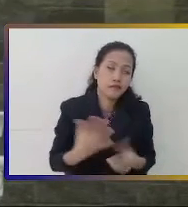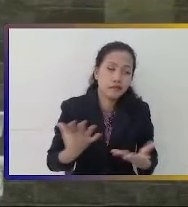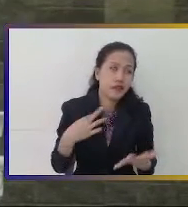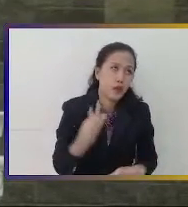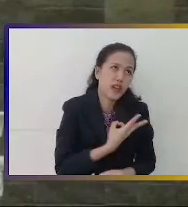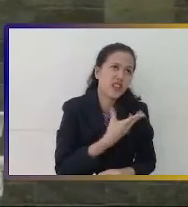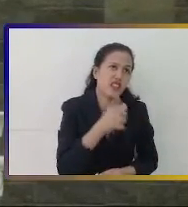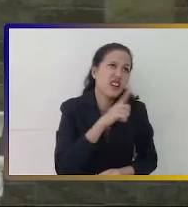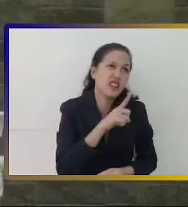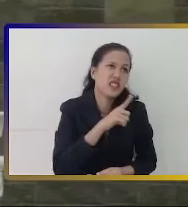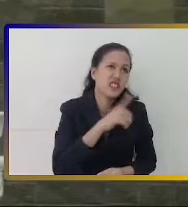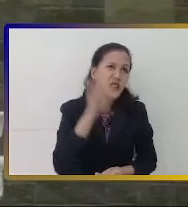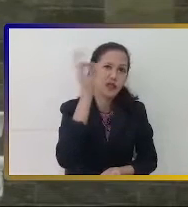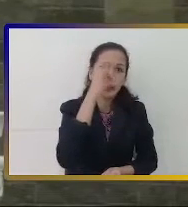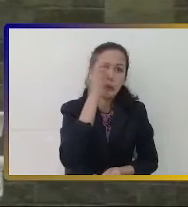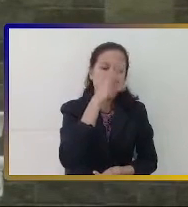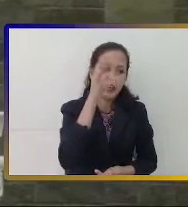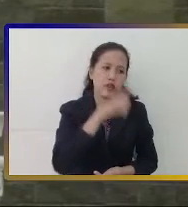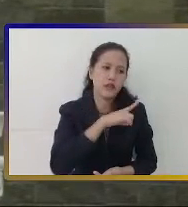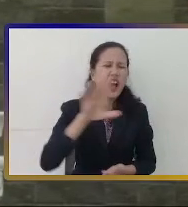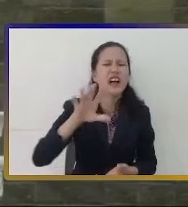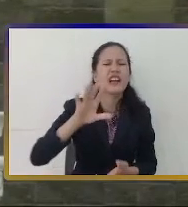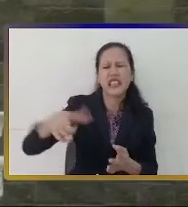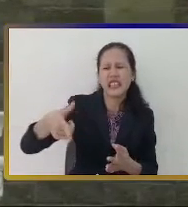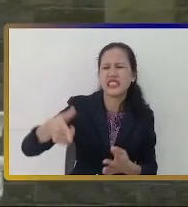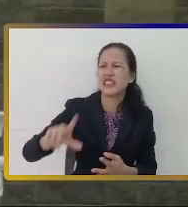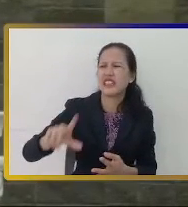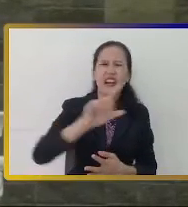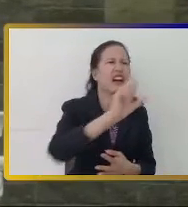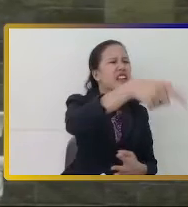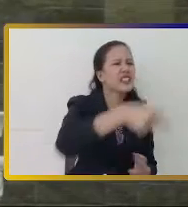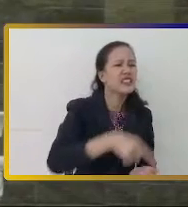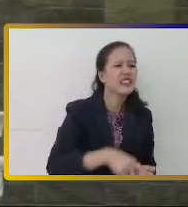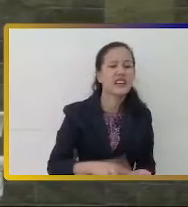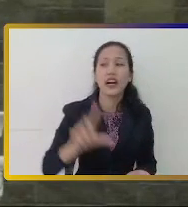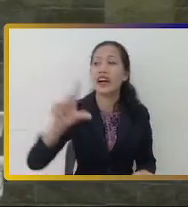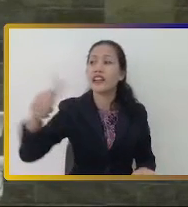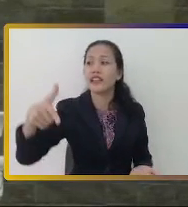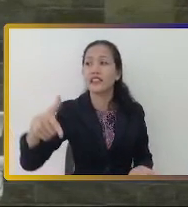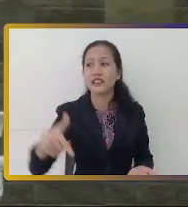Iba. Kaya nga po, pag hindi mo sinubaybayan ng Lunes po yan, matatambakan ka.